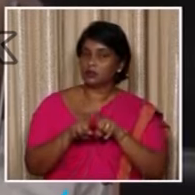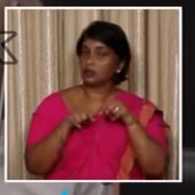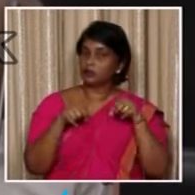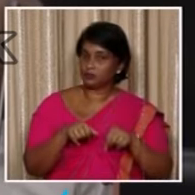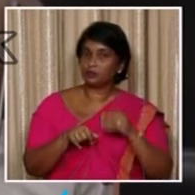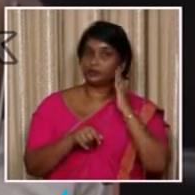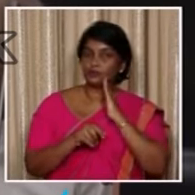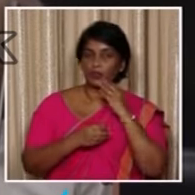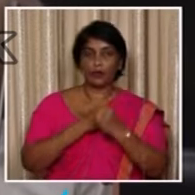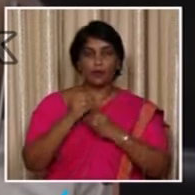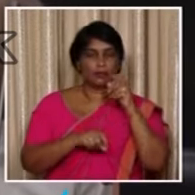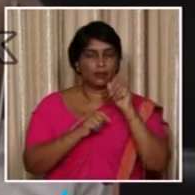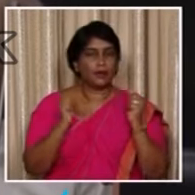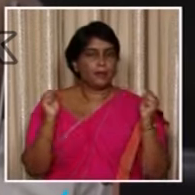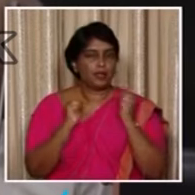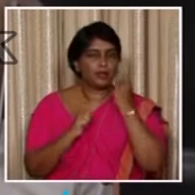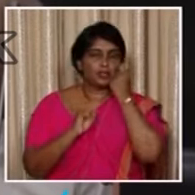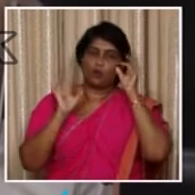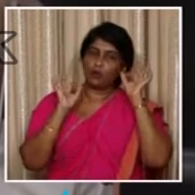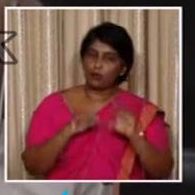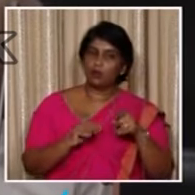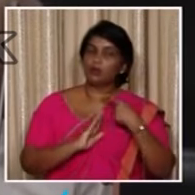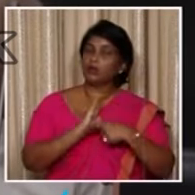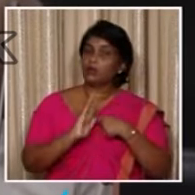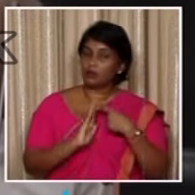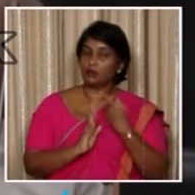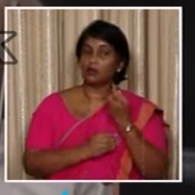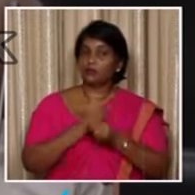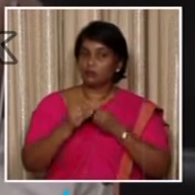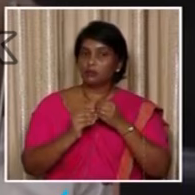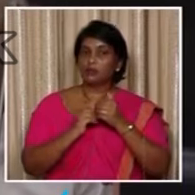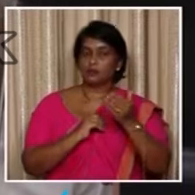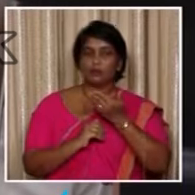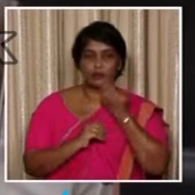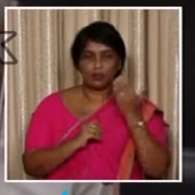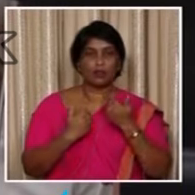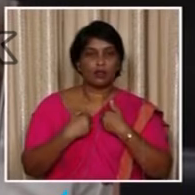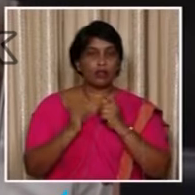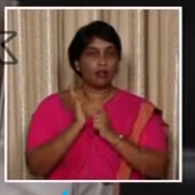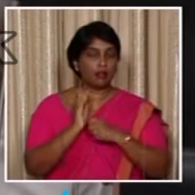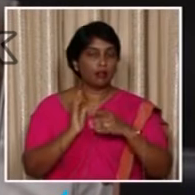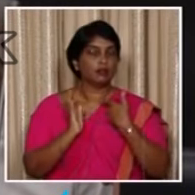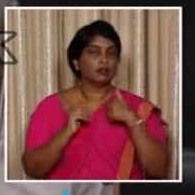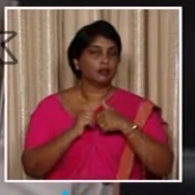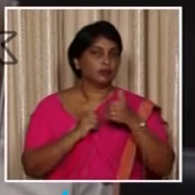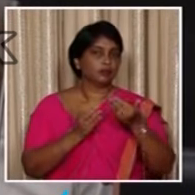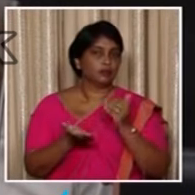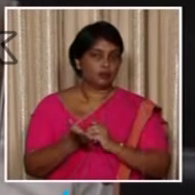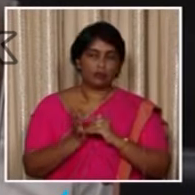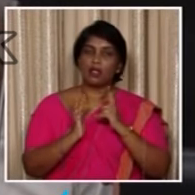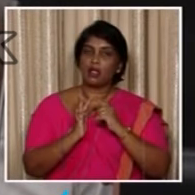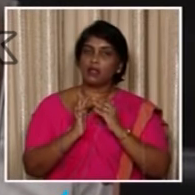විදේශ ආයෝජකයන්ට බියක් සැකයක් නැතුව ලංකාවේ ආයෝජනය කරන්න පුළුවන්. අපේ නායවර ලිපි දැන් නැවතත්